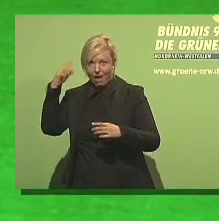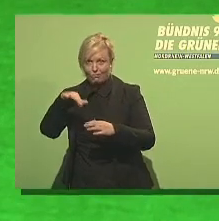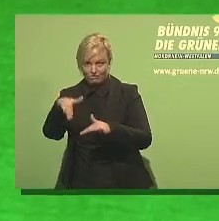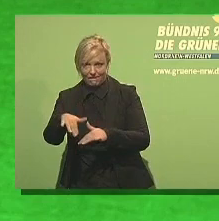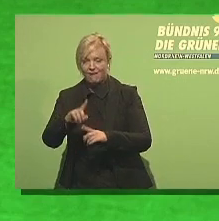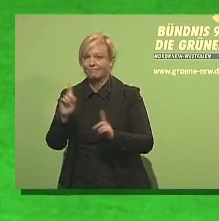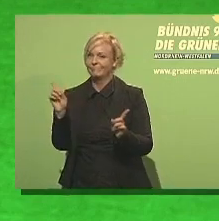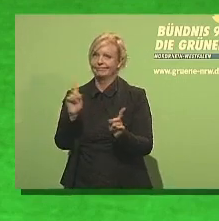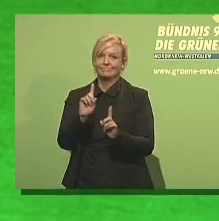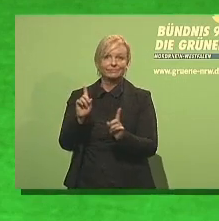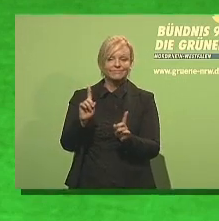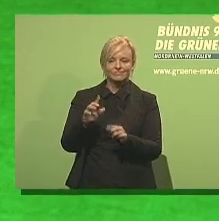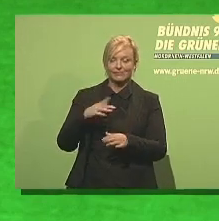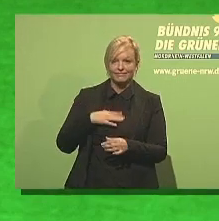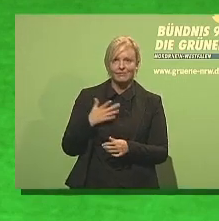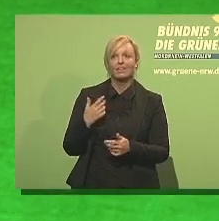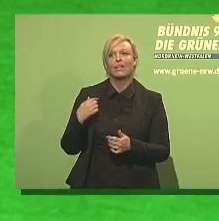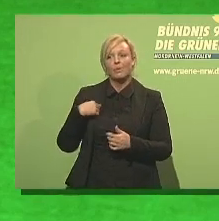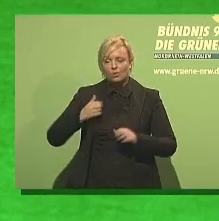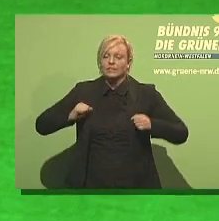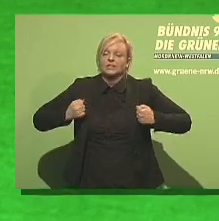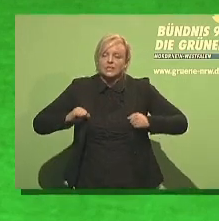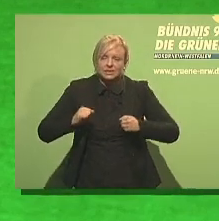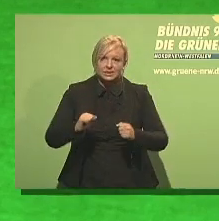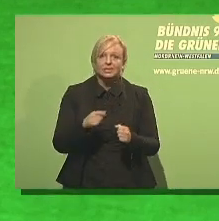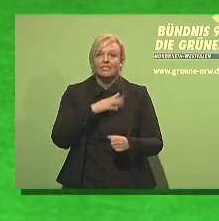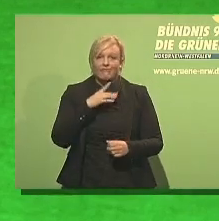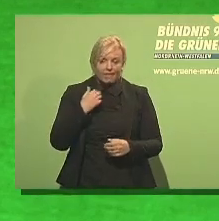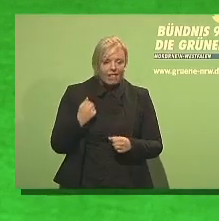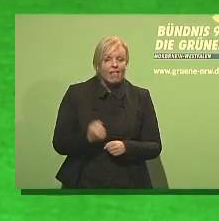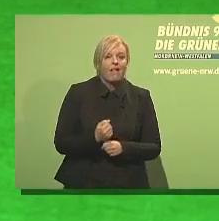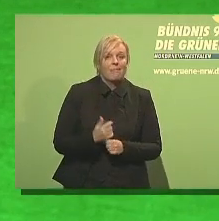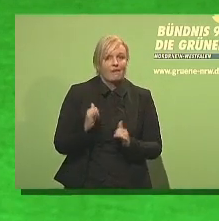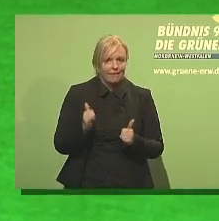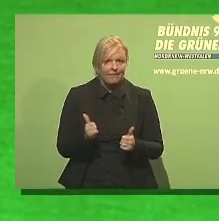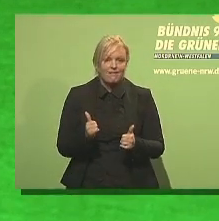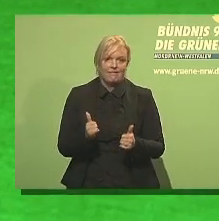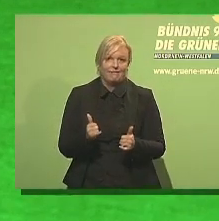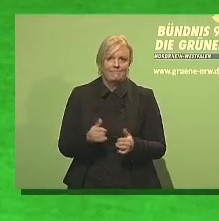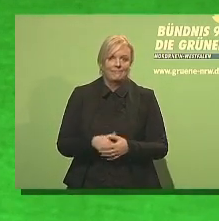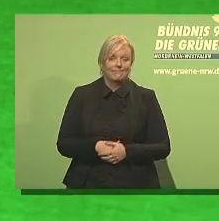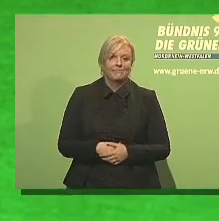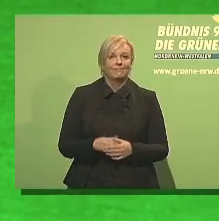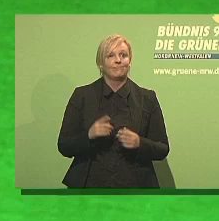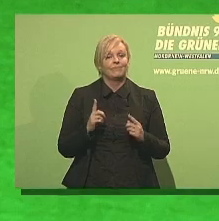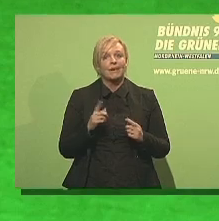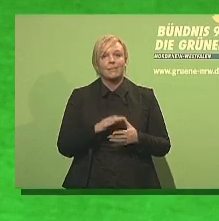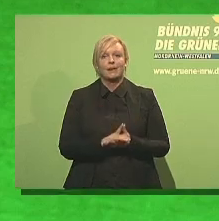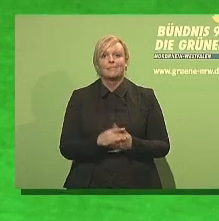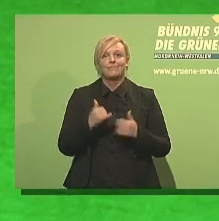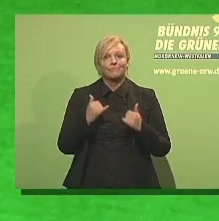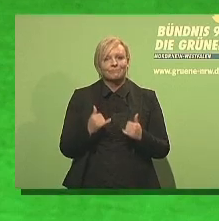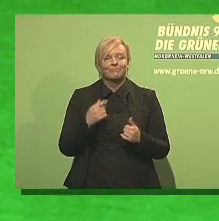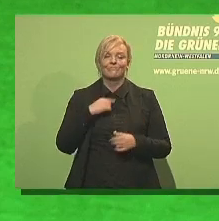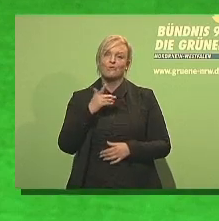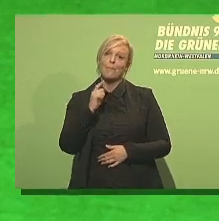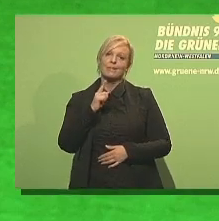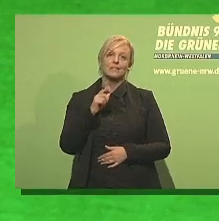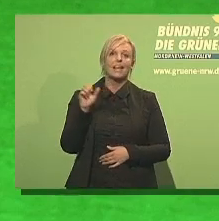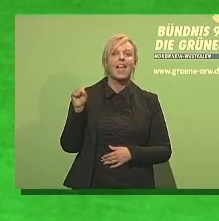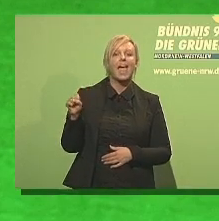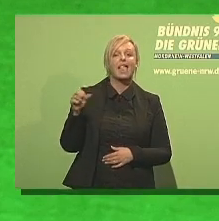dran arbeiten müssen und Überzeugungsarbeit leisten müssen. Und an dieser Stelle muss ich einfach mal auf die SPD zu sprechen